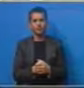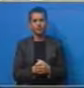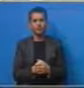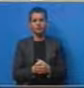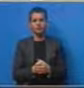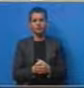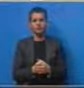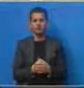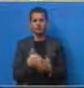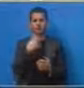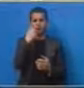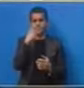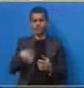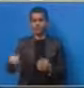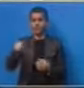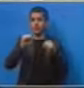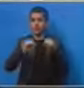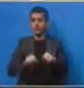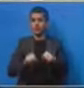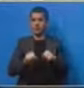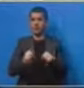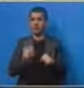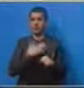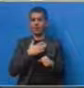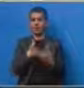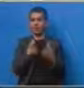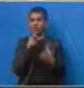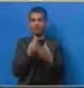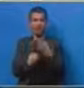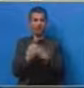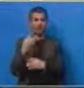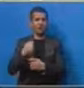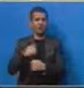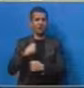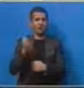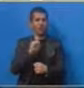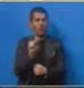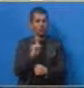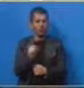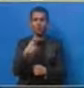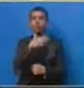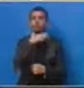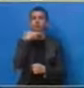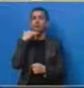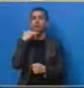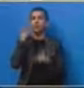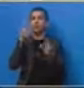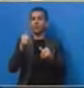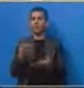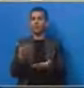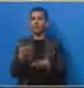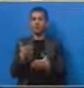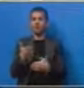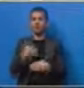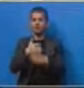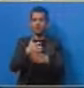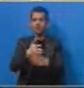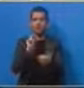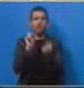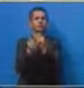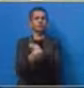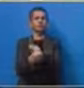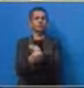Është evidente se kjo qeveri, pra, nuk e ka ndërmend ta formoj Forcën Armatosur të Kosovës, e shumëtja që kjo qeveri mund të bëj, nominalisht mund ta